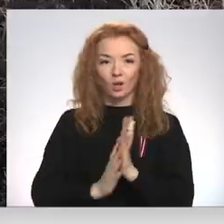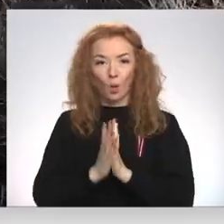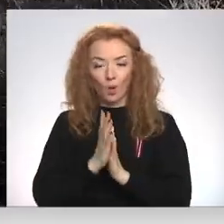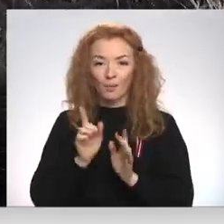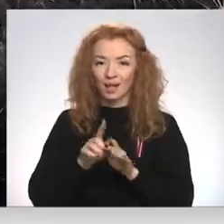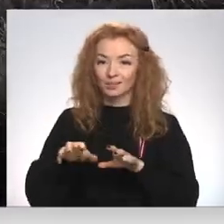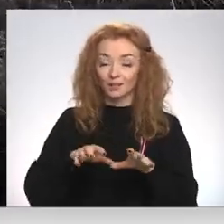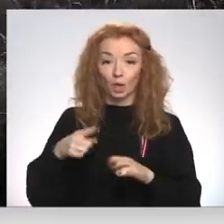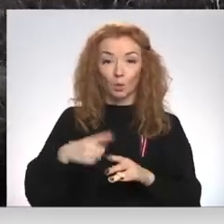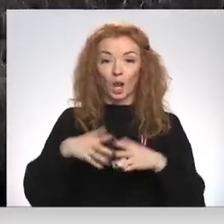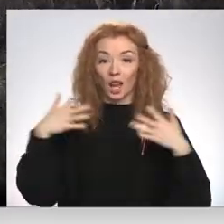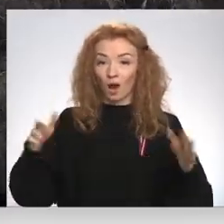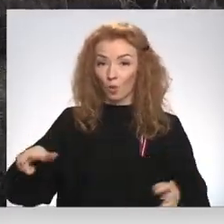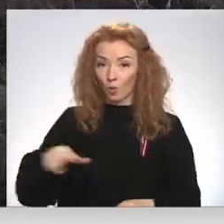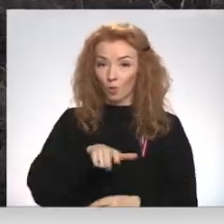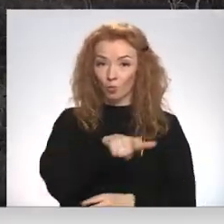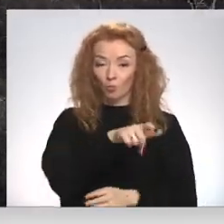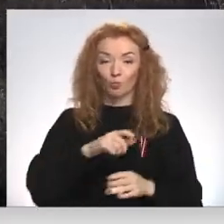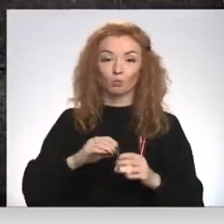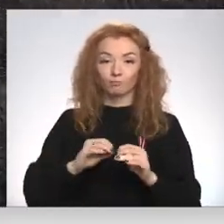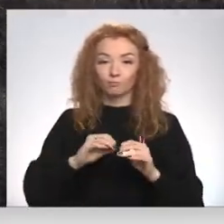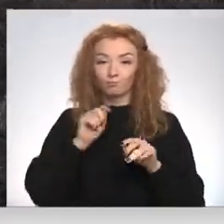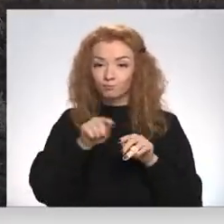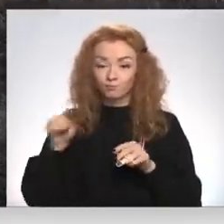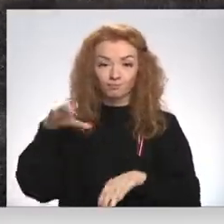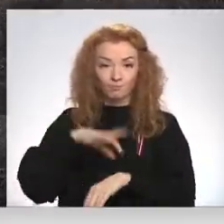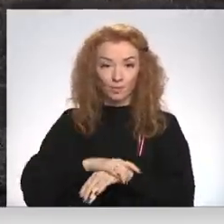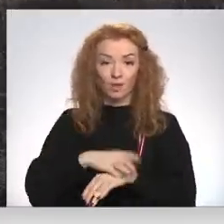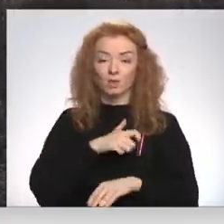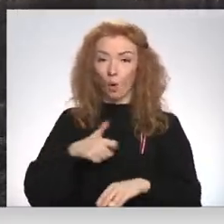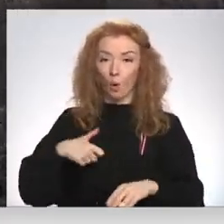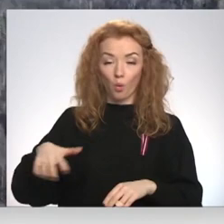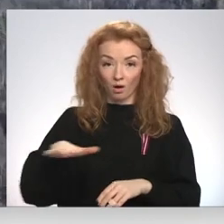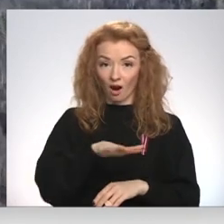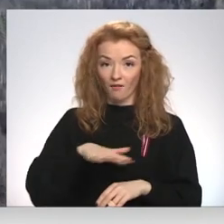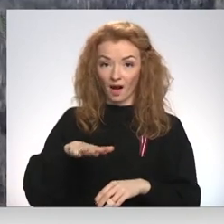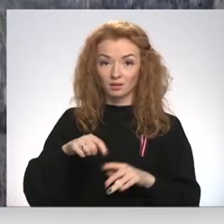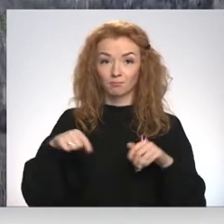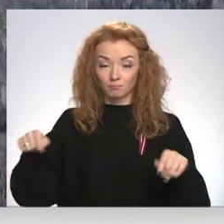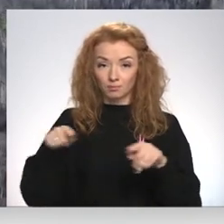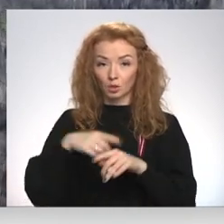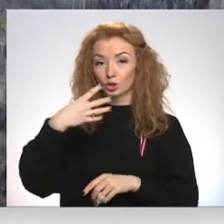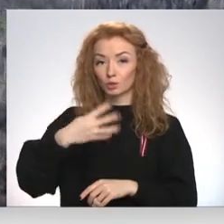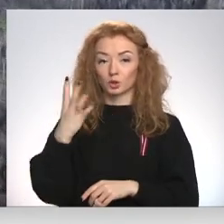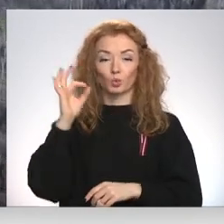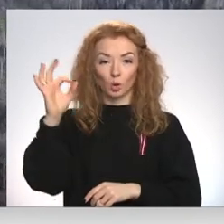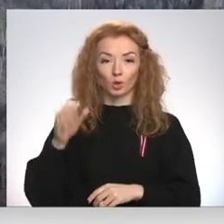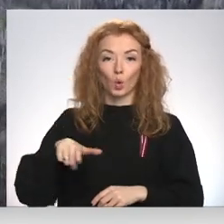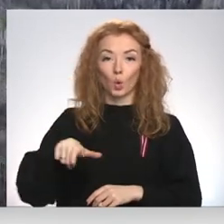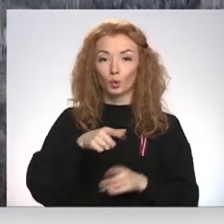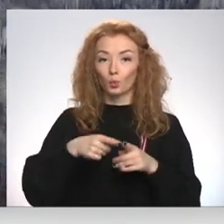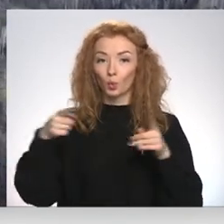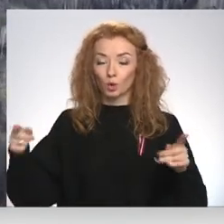arī lielākais upju biotopu daudzums tika konstatēts Daugavas upju baseina apgabalā, 45% upju posmu